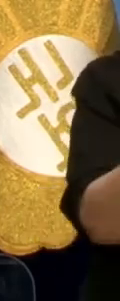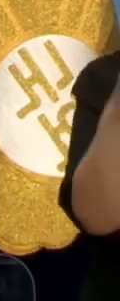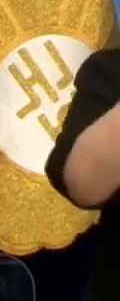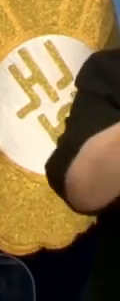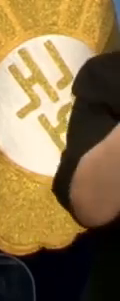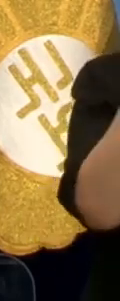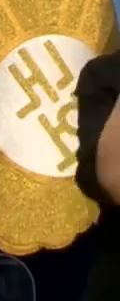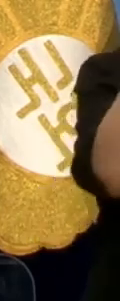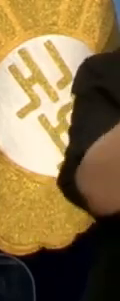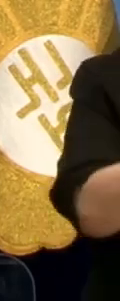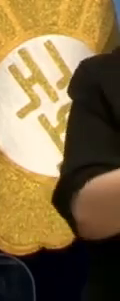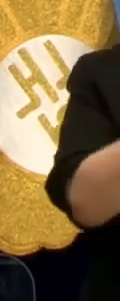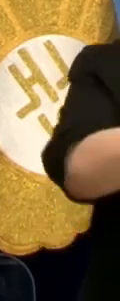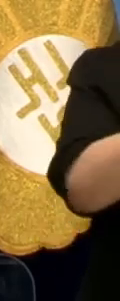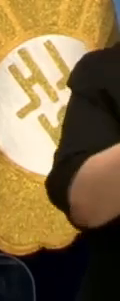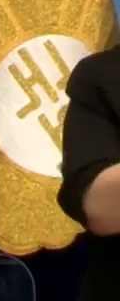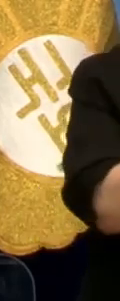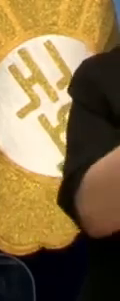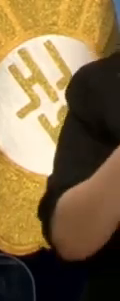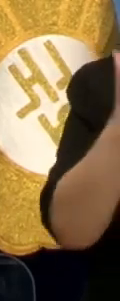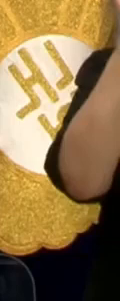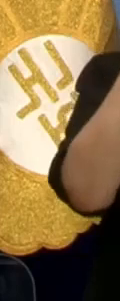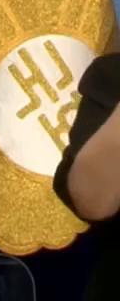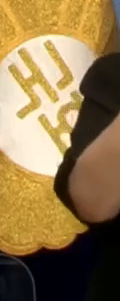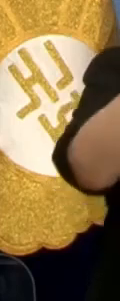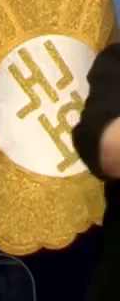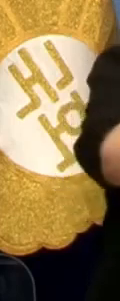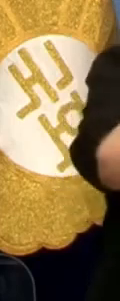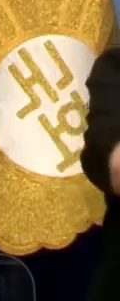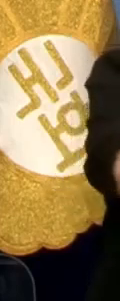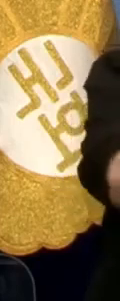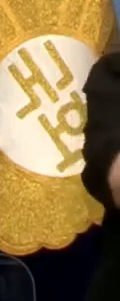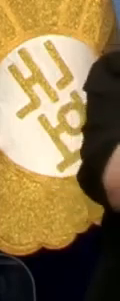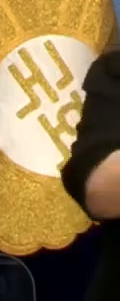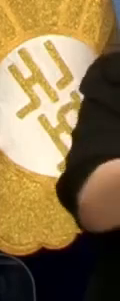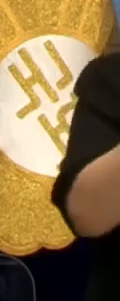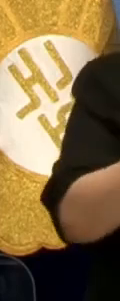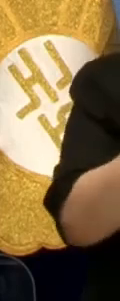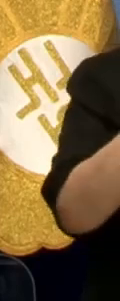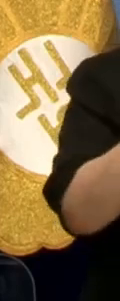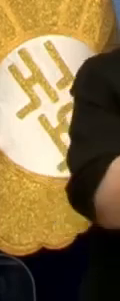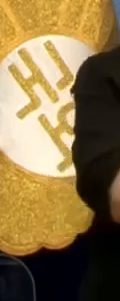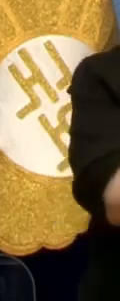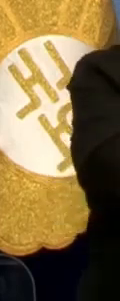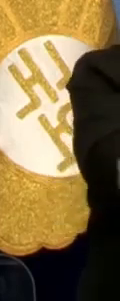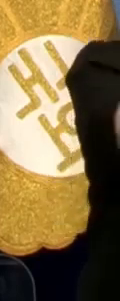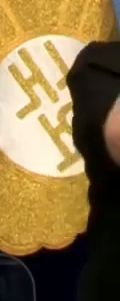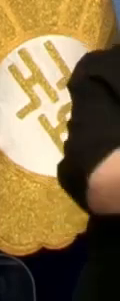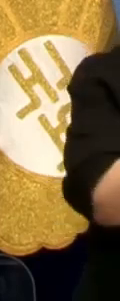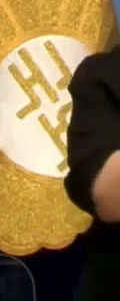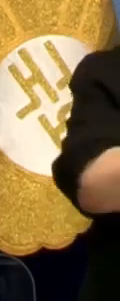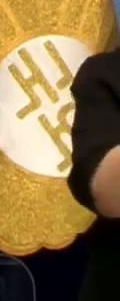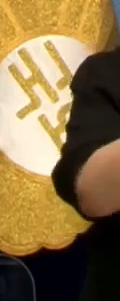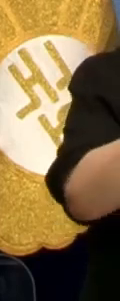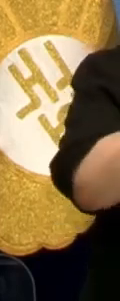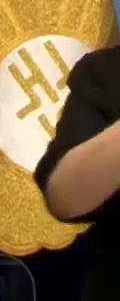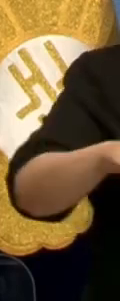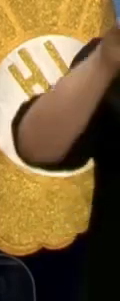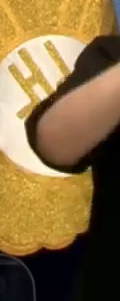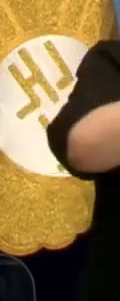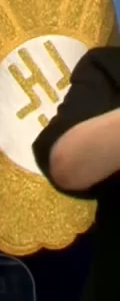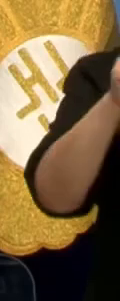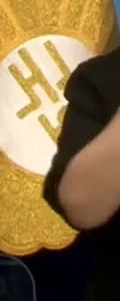기본소득은 공정성장 전략의 핵심입니다. 이 시대의 최대 과제인 소득 양극화 완화 정책인